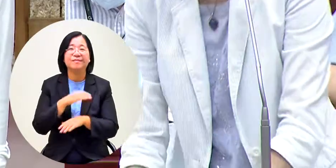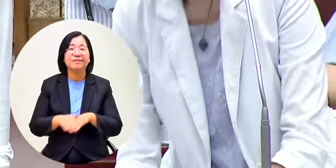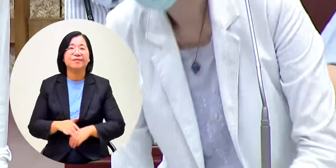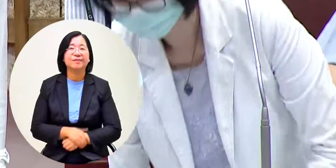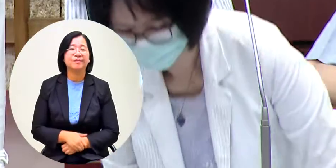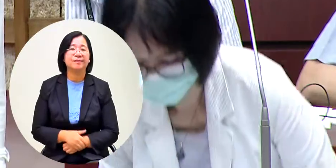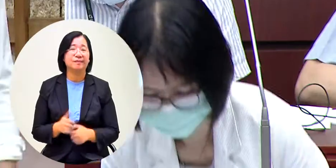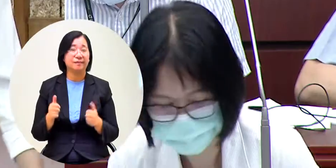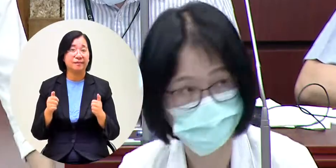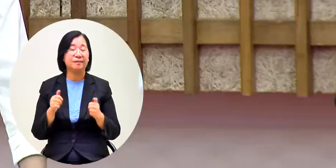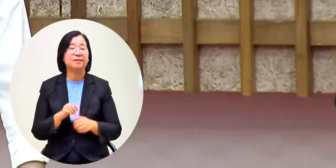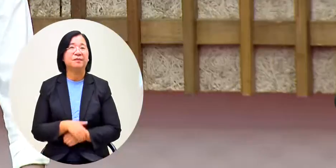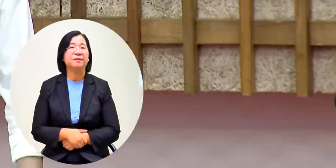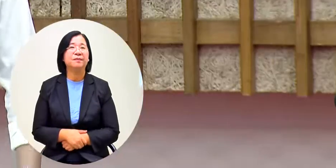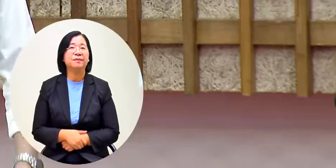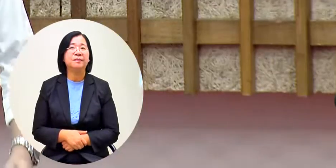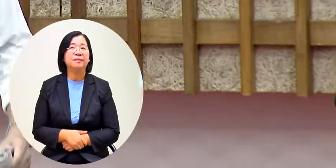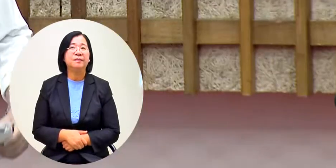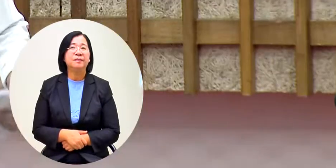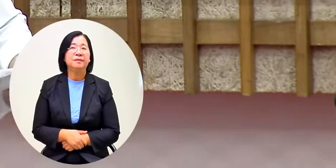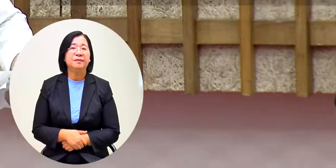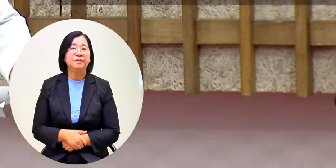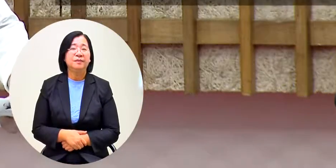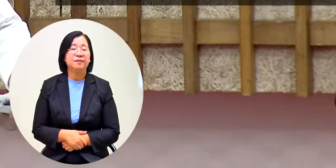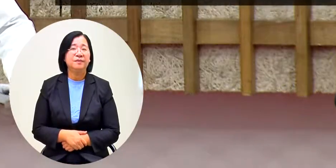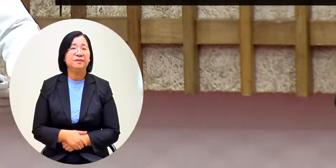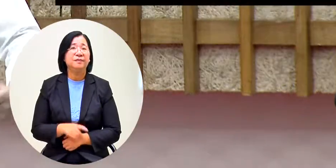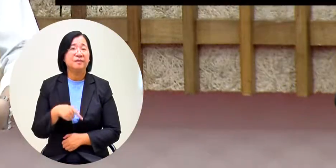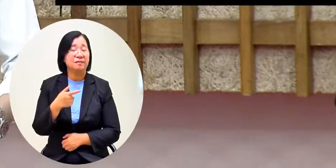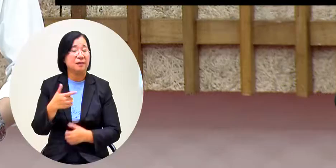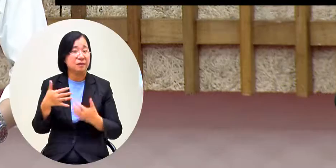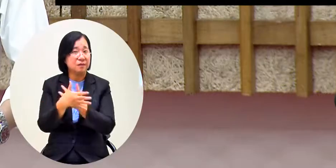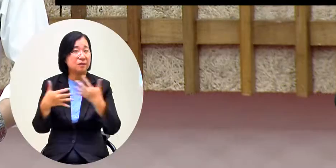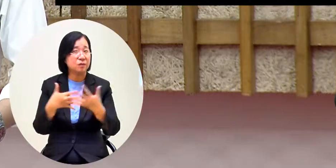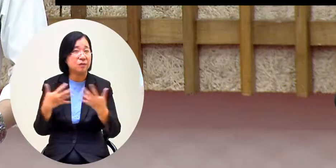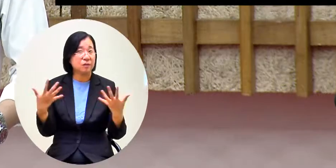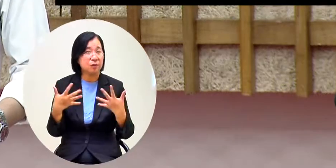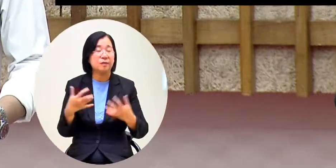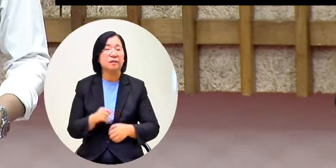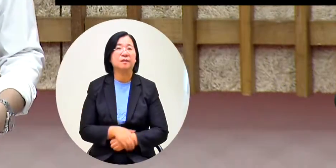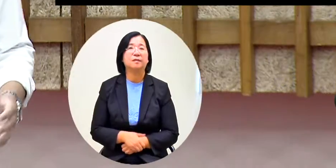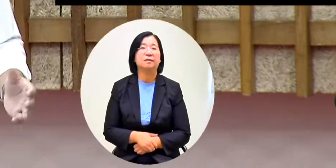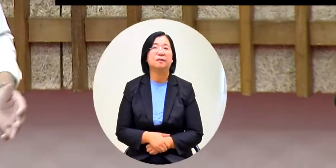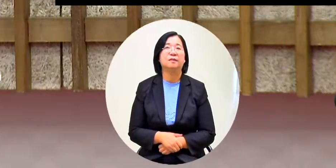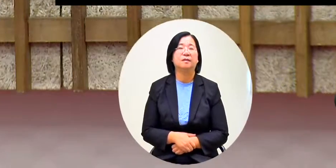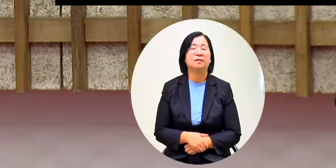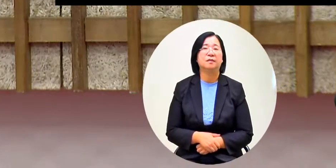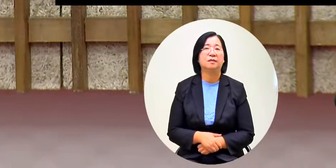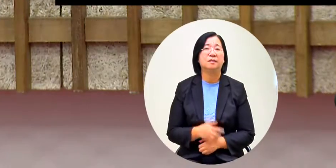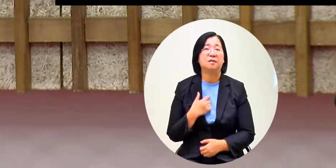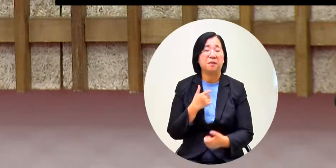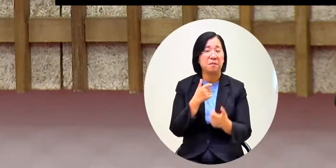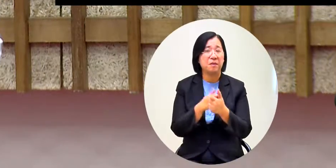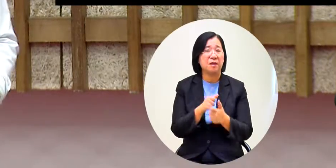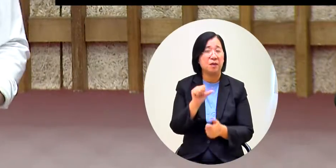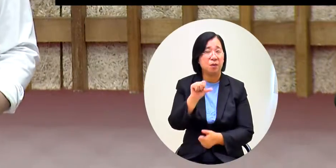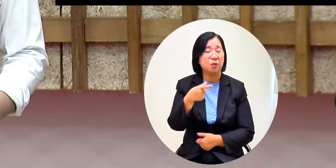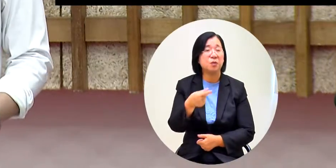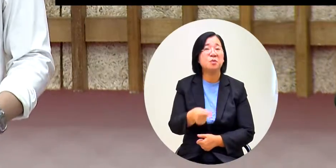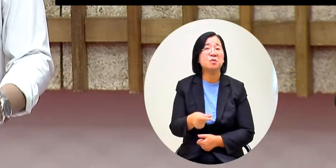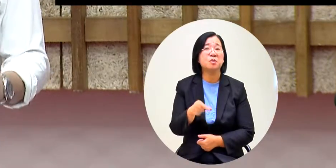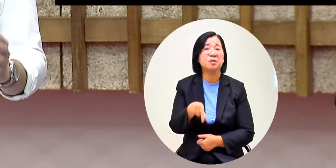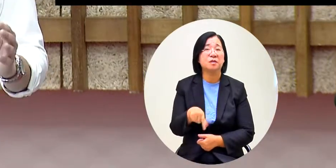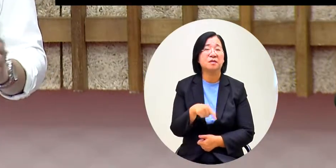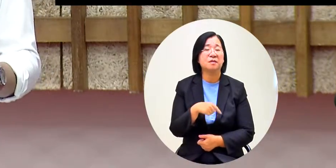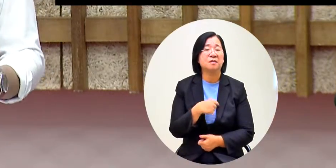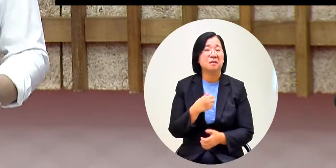谢谢。 好，谢谢。好，再来，一样是交通的议题。我们现在呢，因应5G 时代快要来了，所以我认为